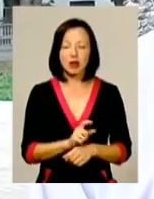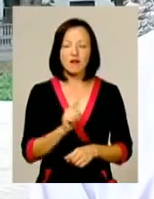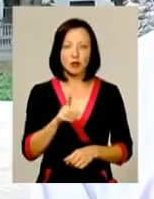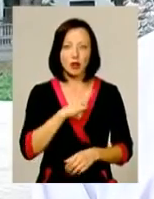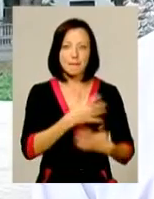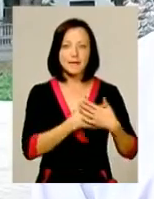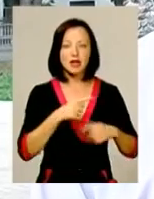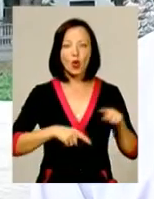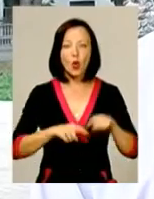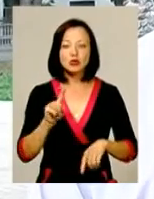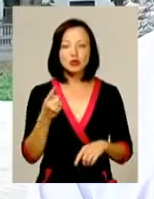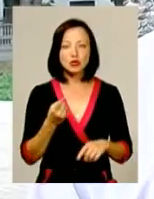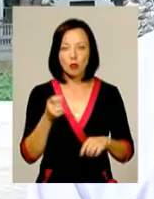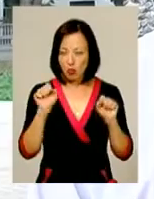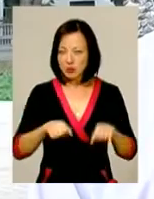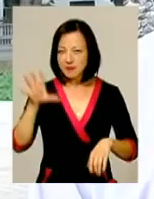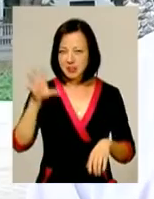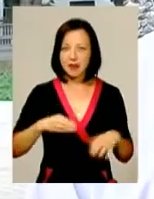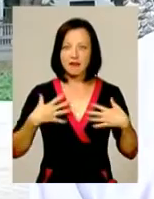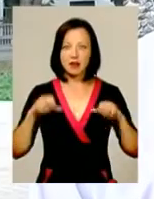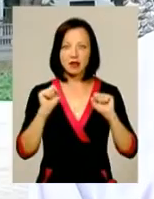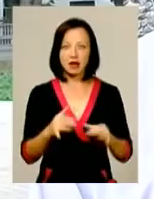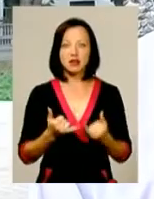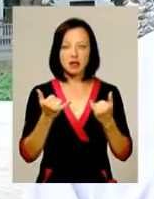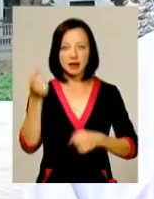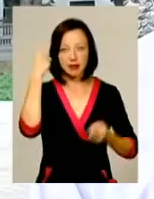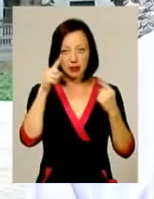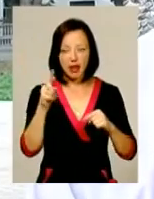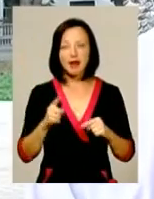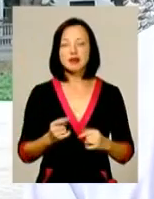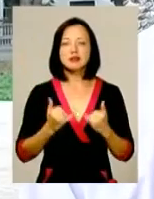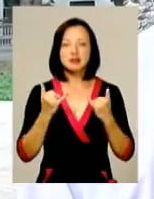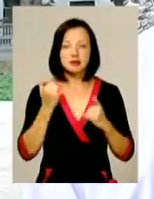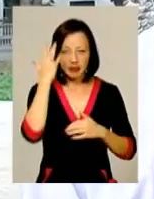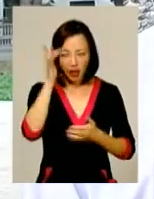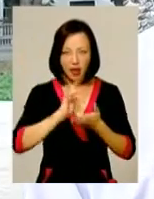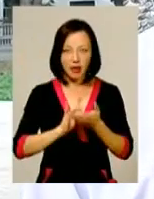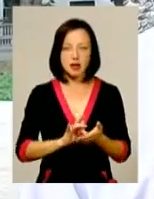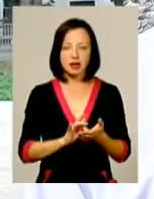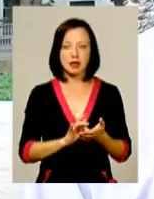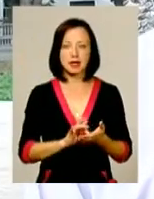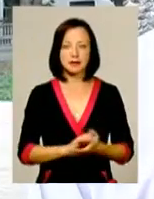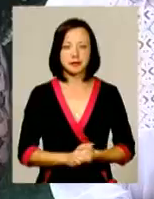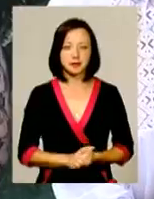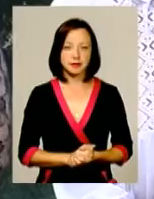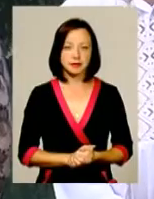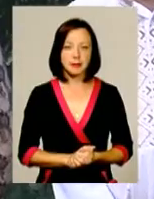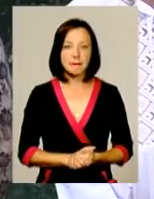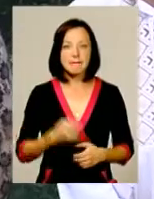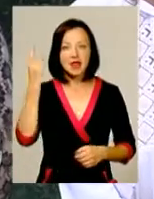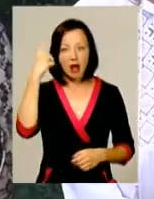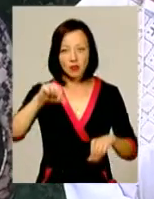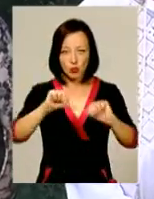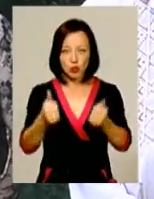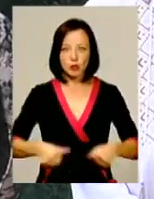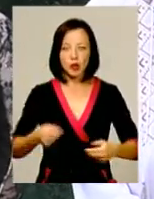патріоти. Тому що патріот може все віддати заради ідеї, заради якоїсь цілі. Автор монумента